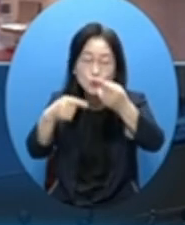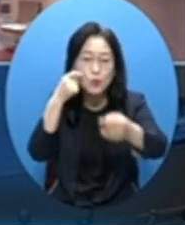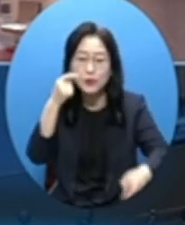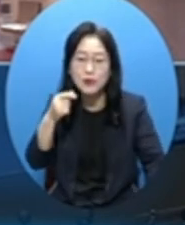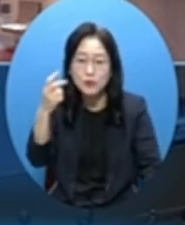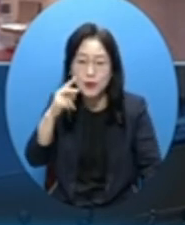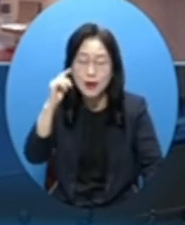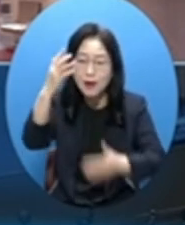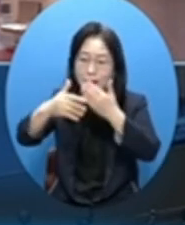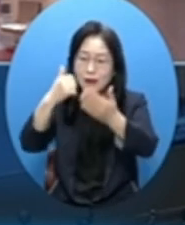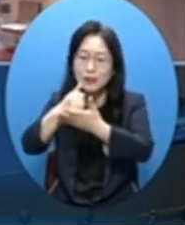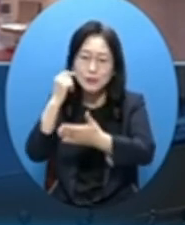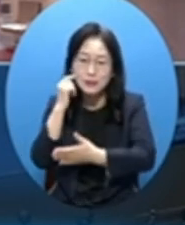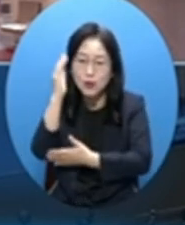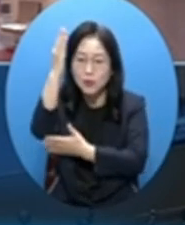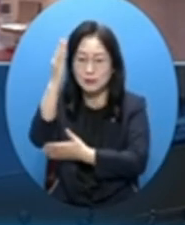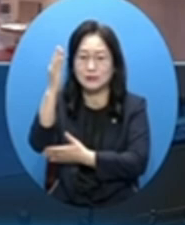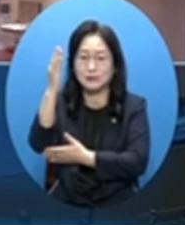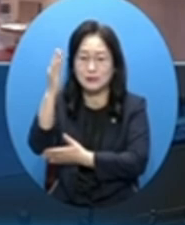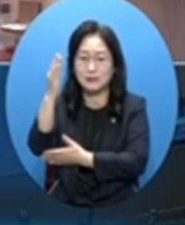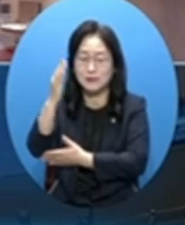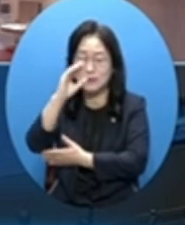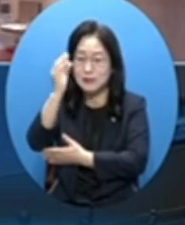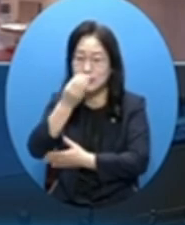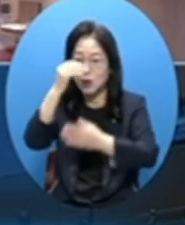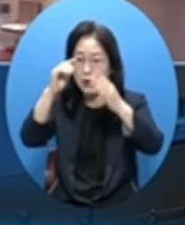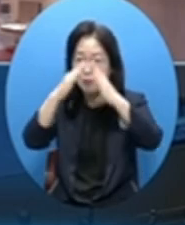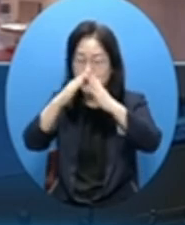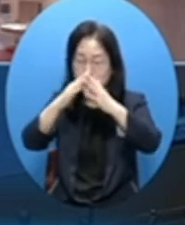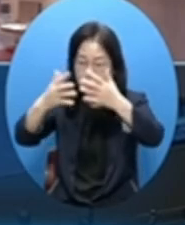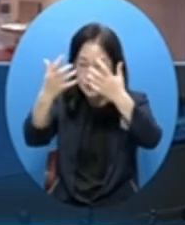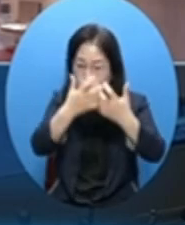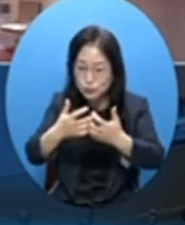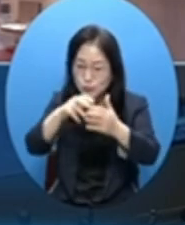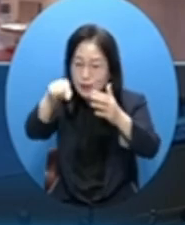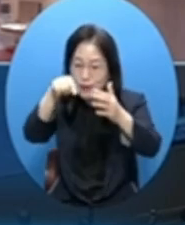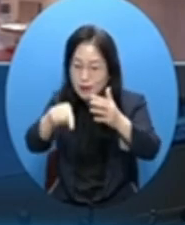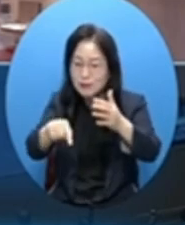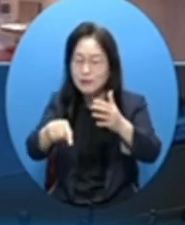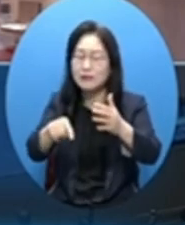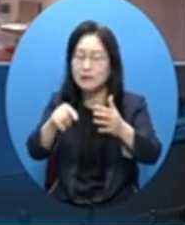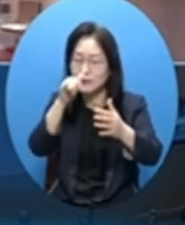야외에 영광이 성막에 충만함이었으며